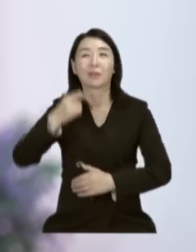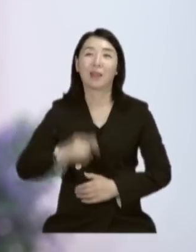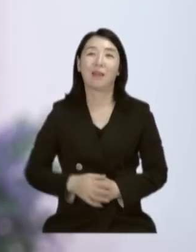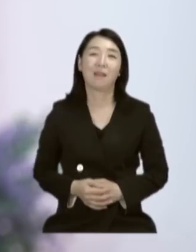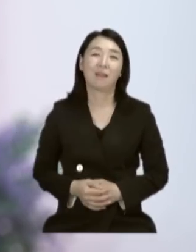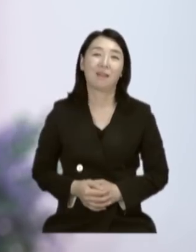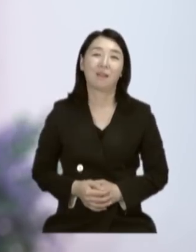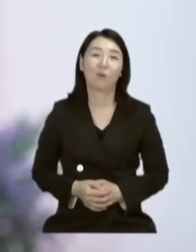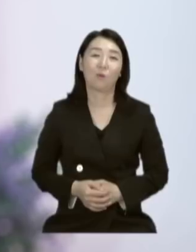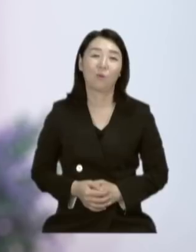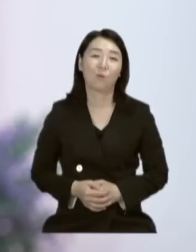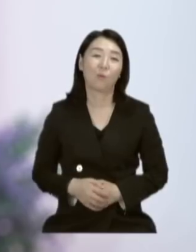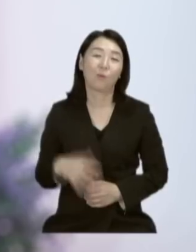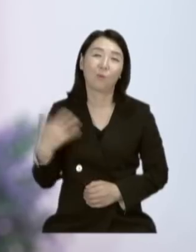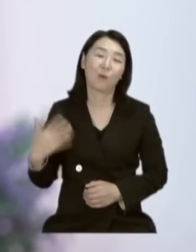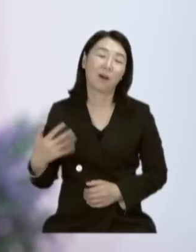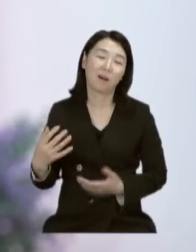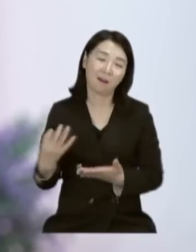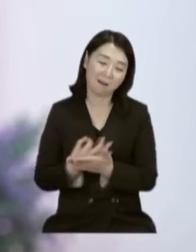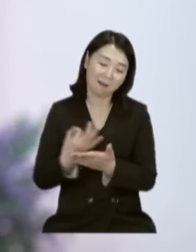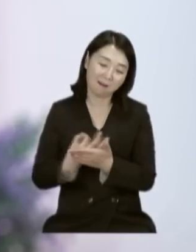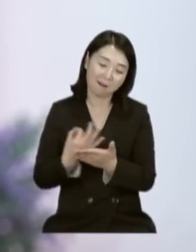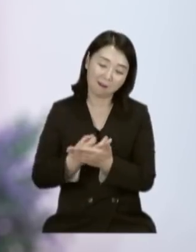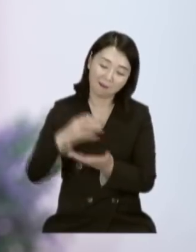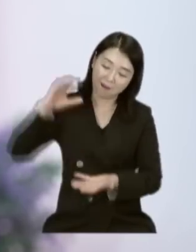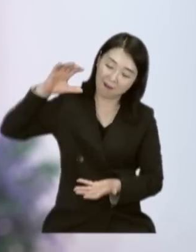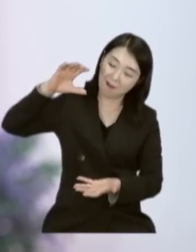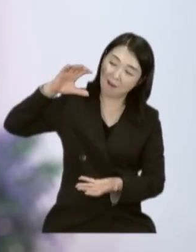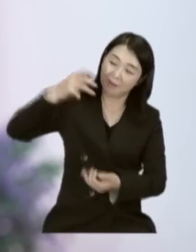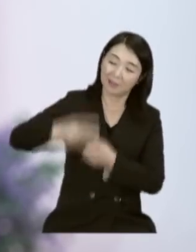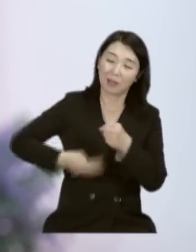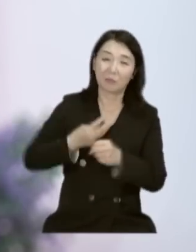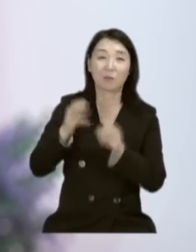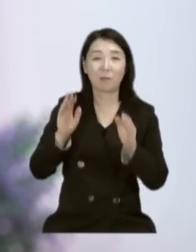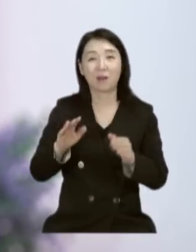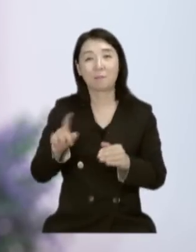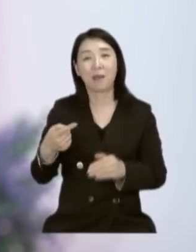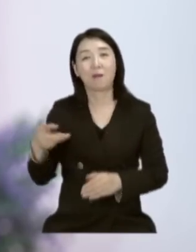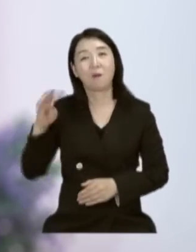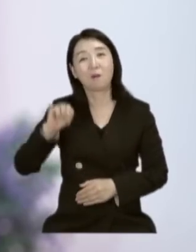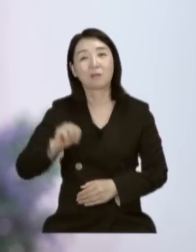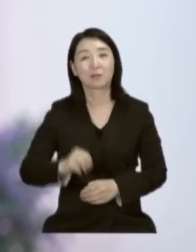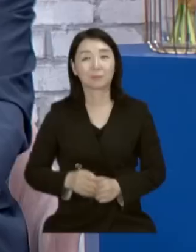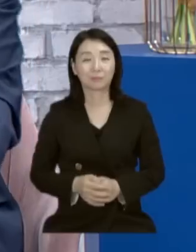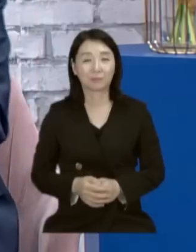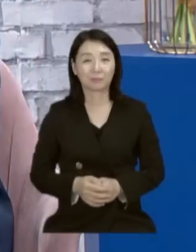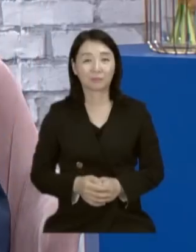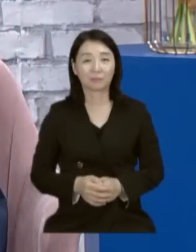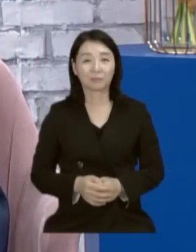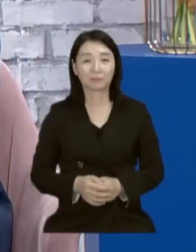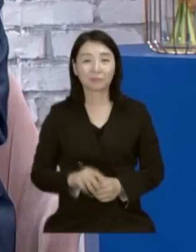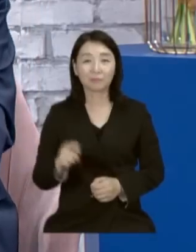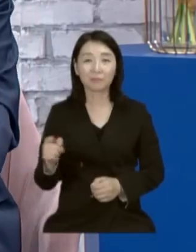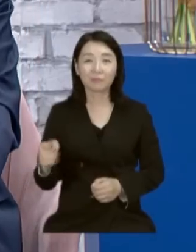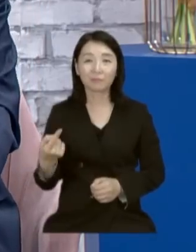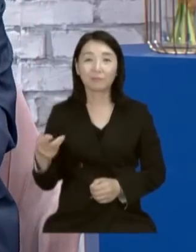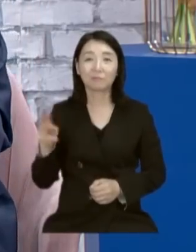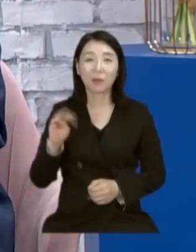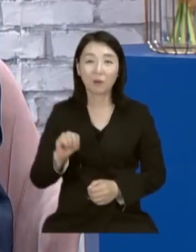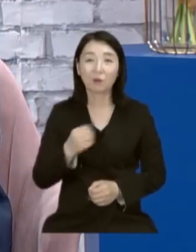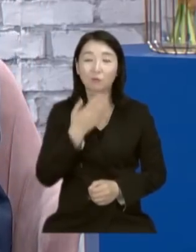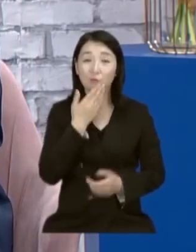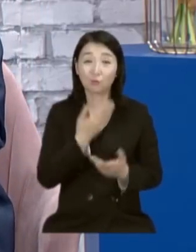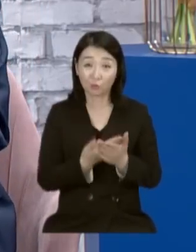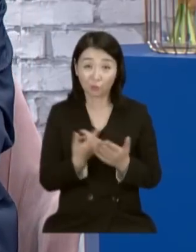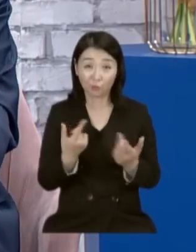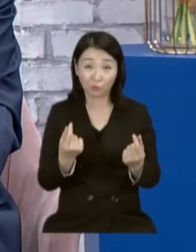그런 어마어마한 매출을 3년 만에 100억을 달성을 하게 됐습니다. 네. 그때 이제 100억이 참 중요한